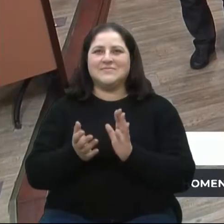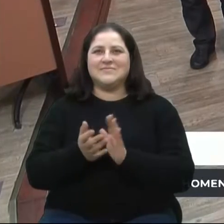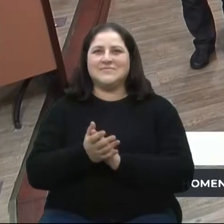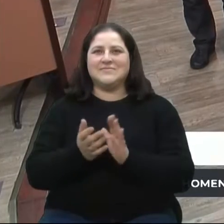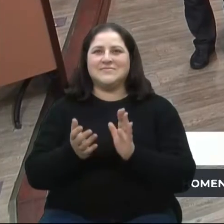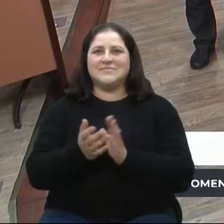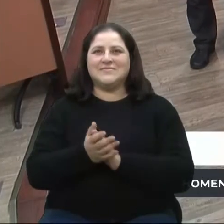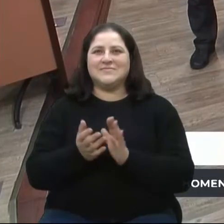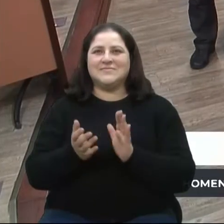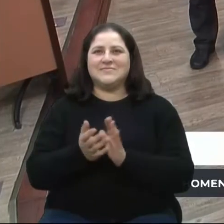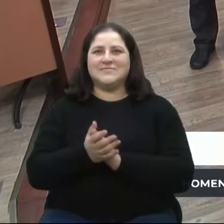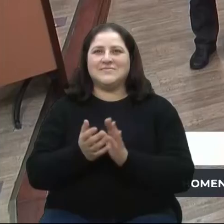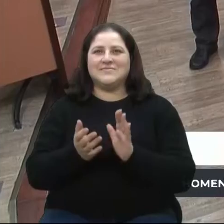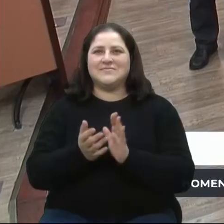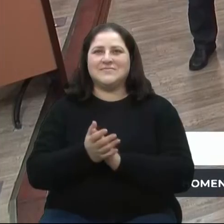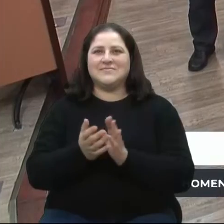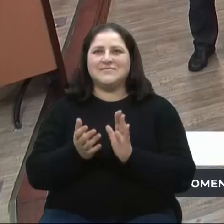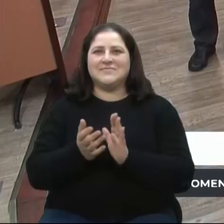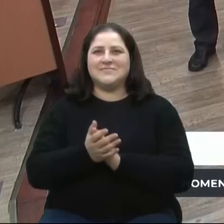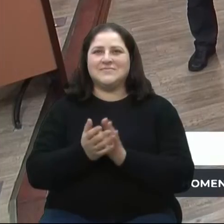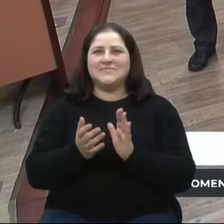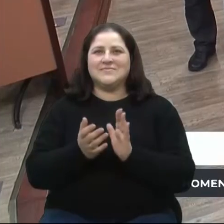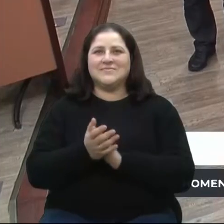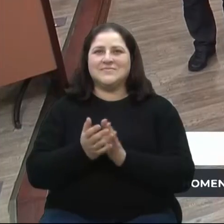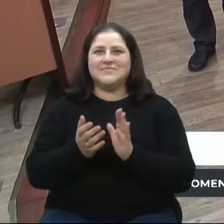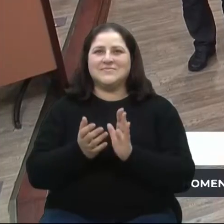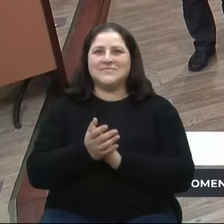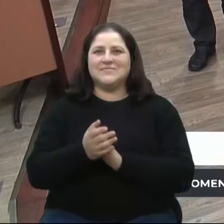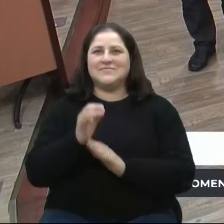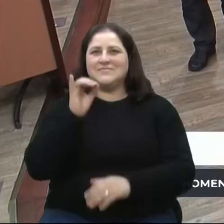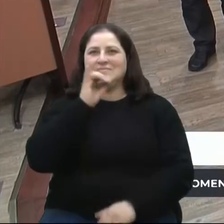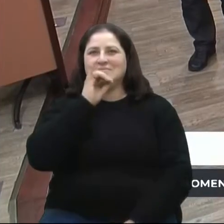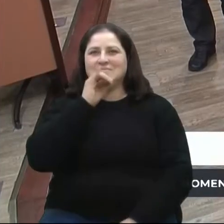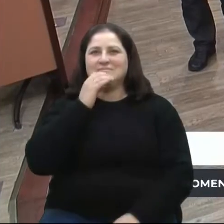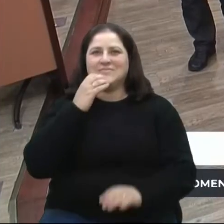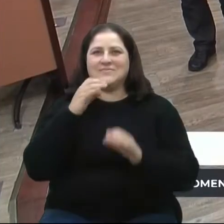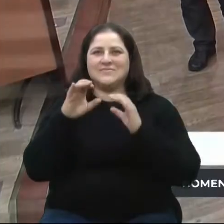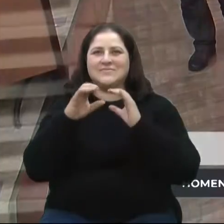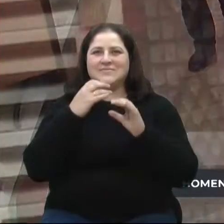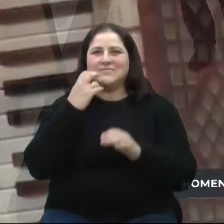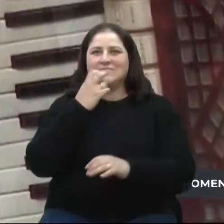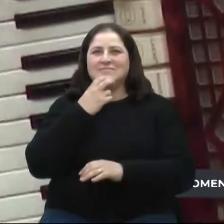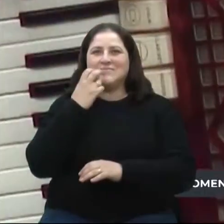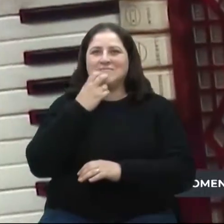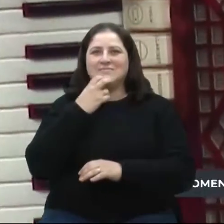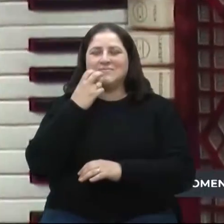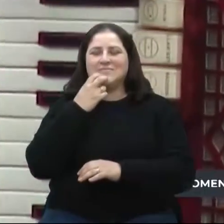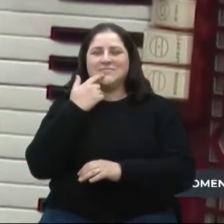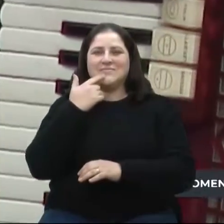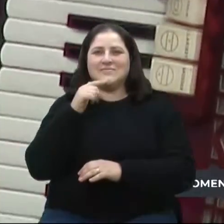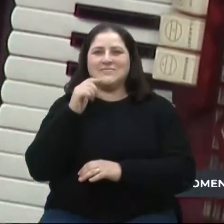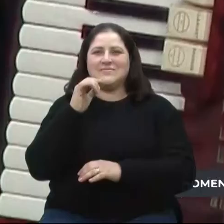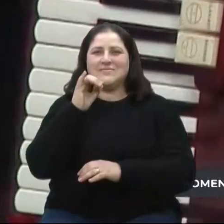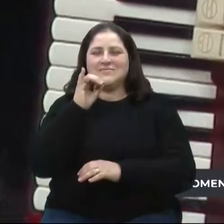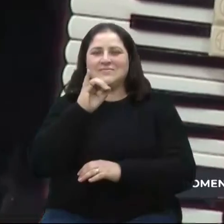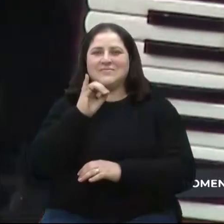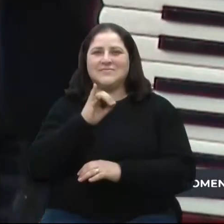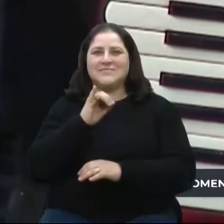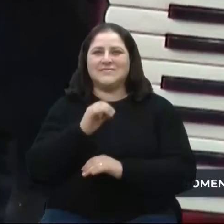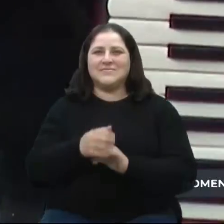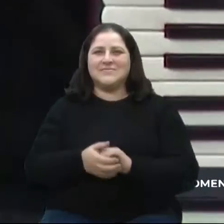Stasera quando viene sarà una brutta